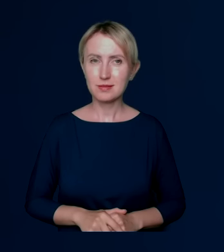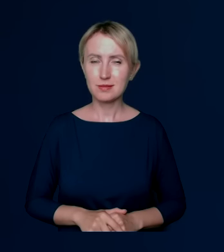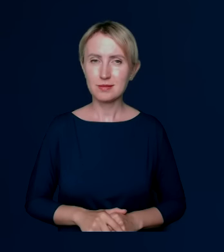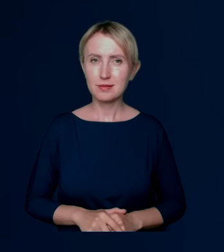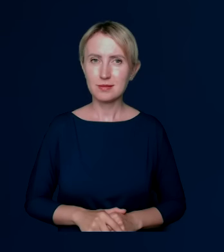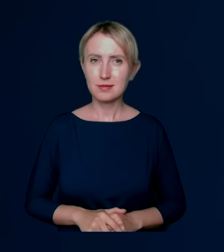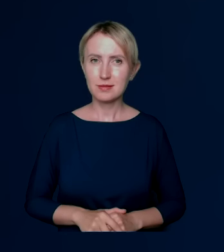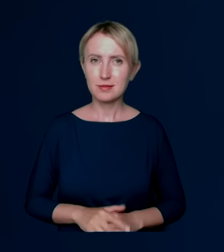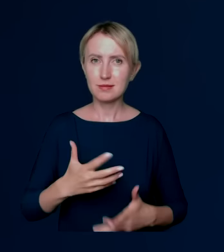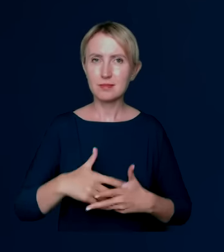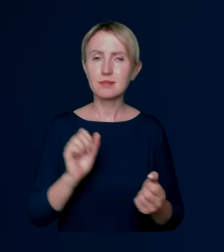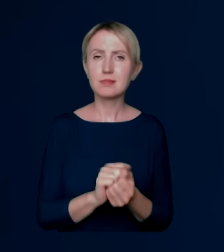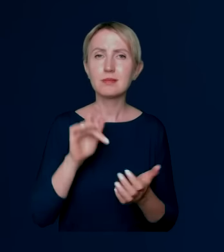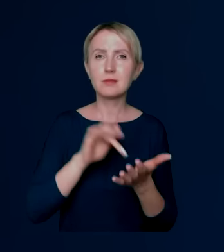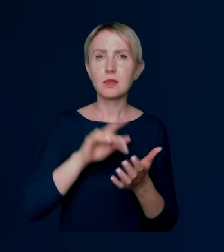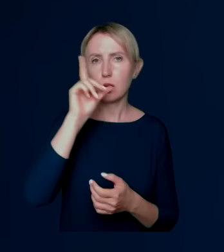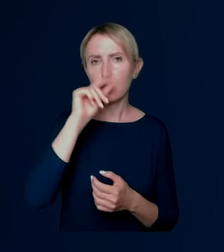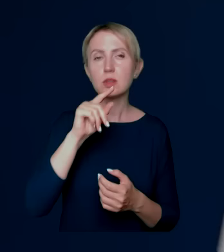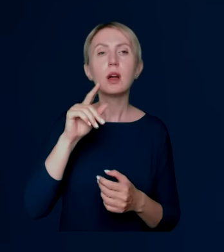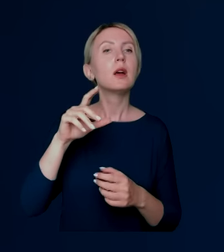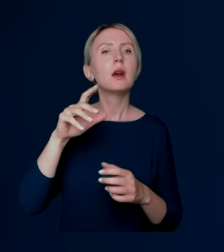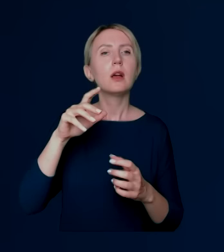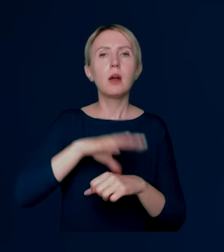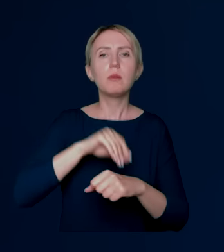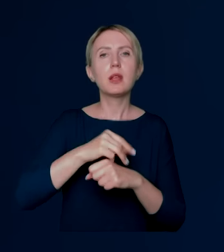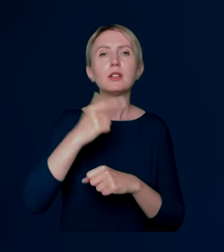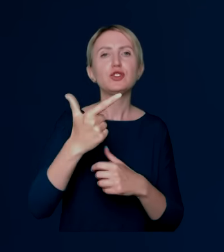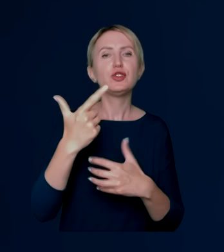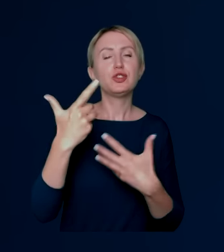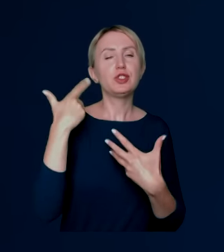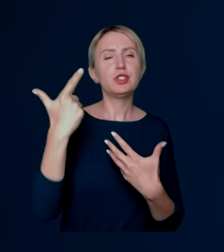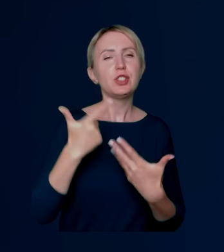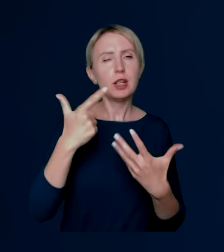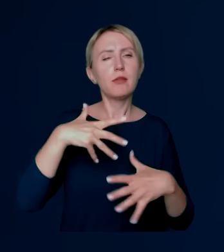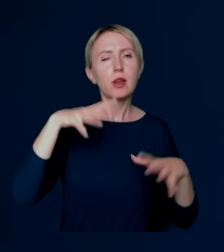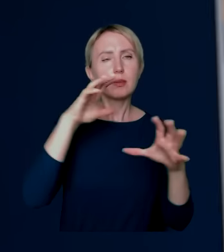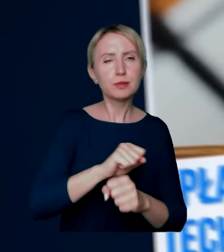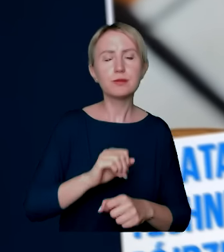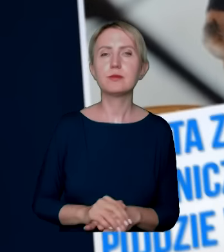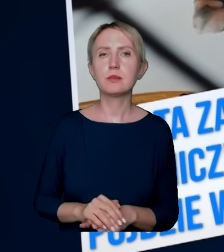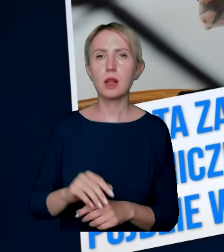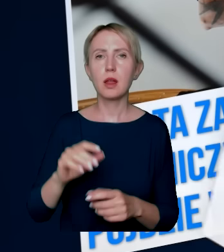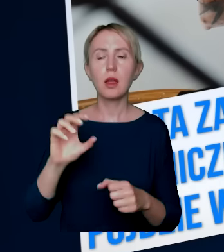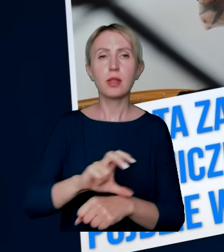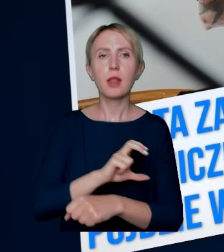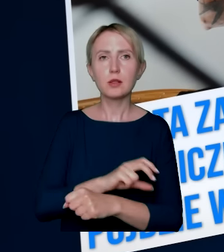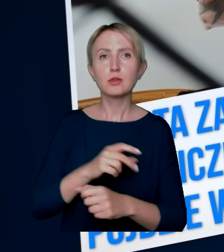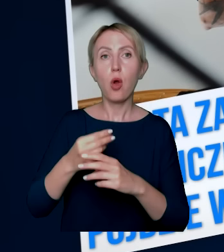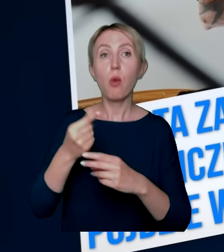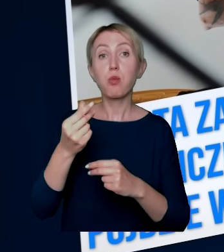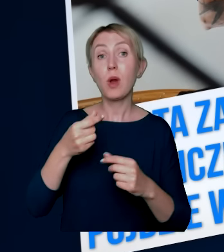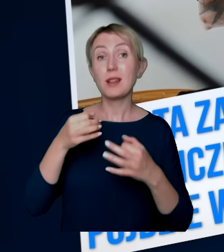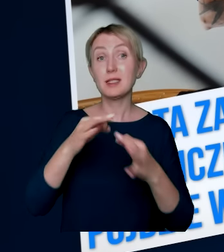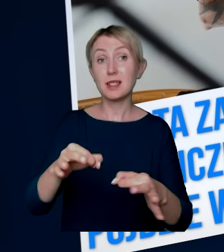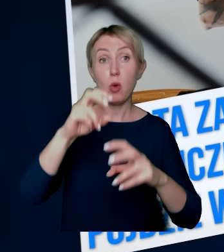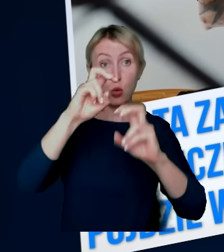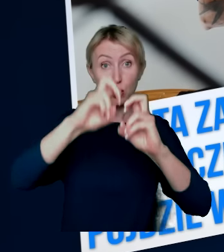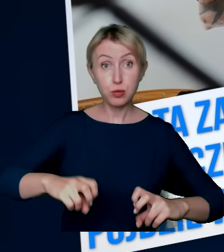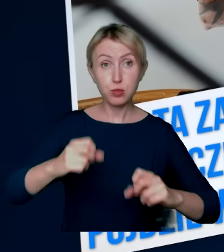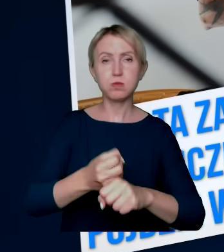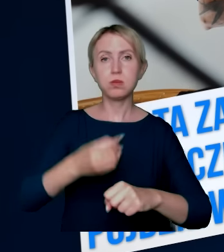Tragedia Kołolsztyna. Psy zagryzły 7-letnie dziecko. Opłata za badanie techniczne pojazdu pójdzie w górę? Film